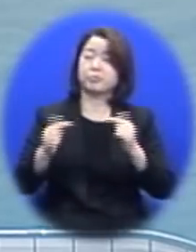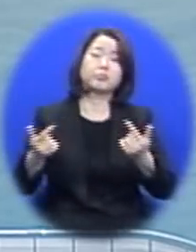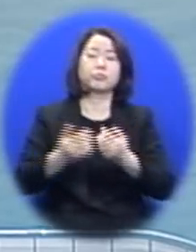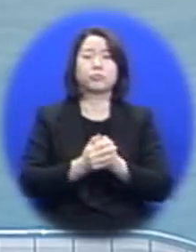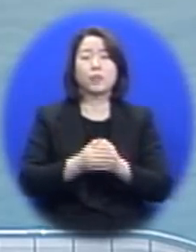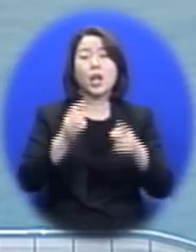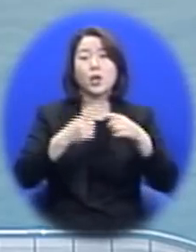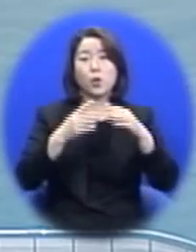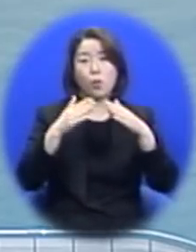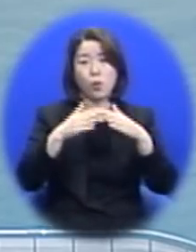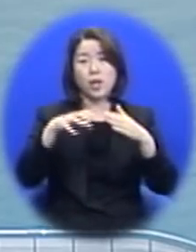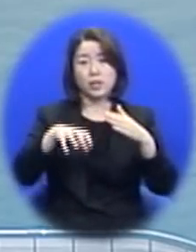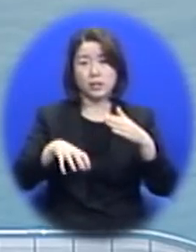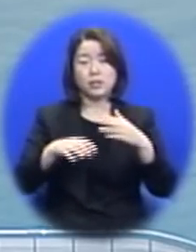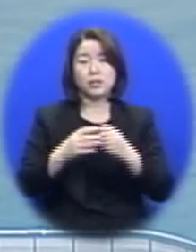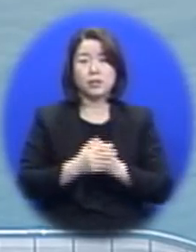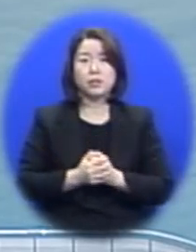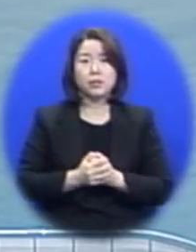교회는